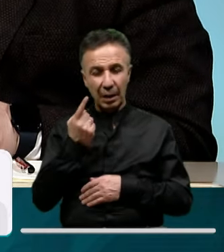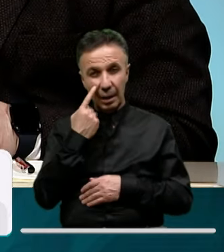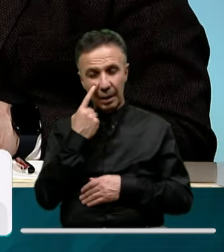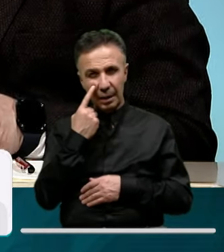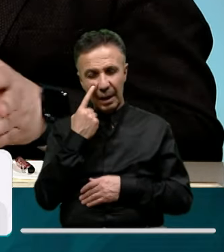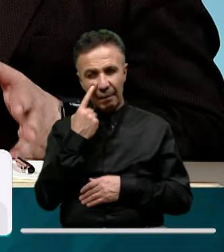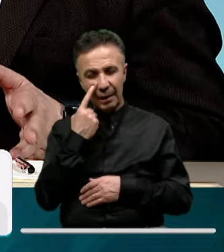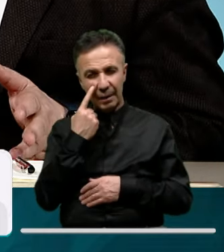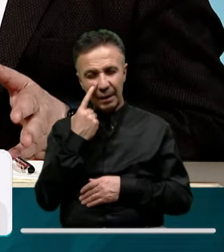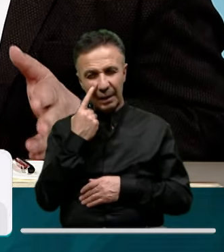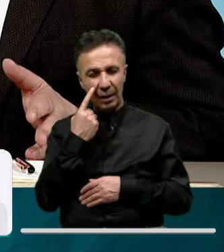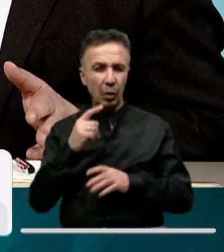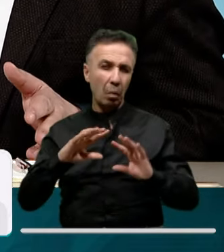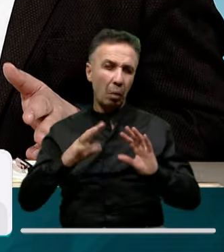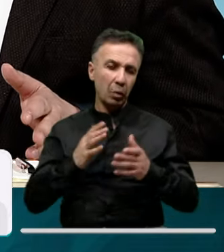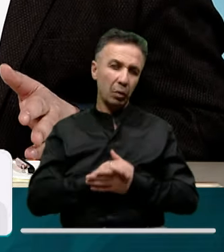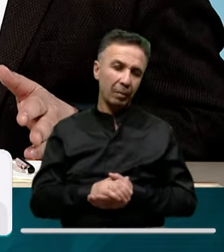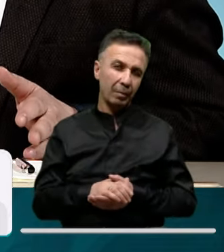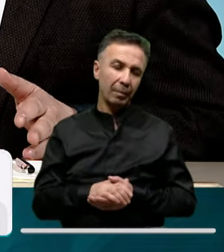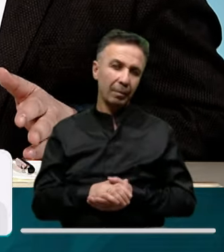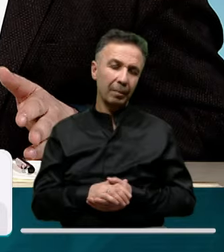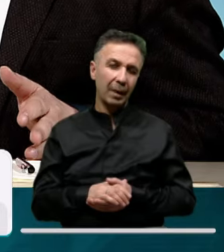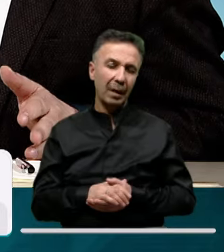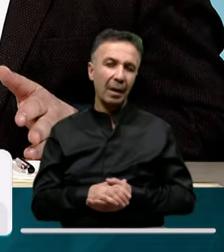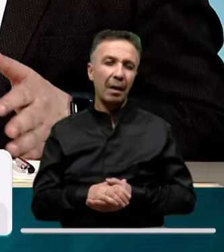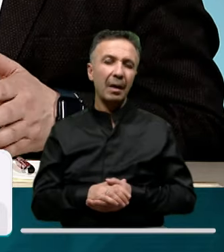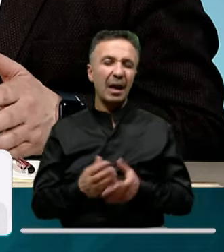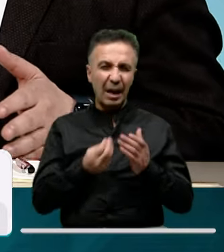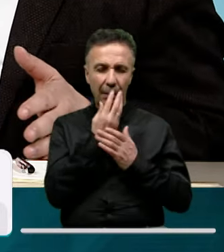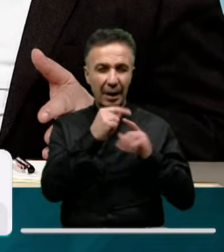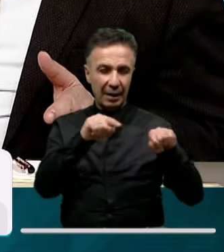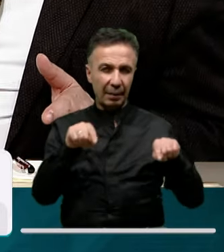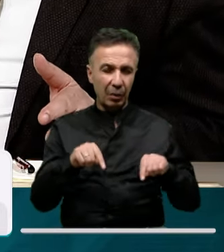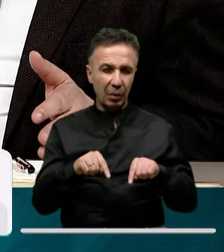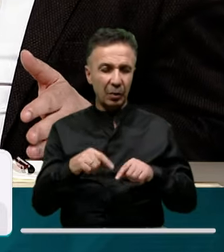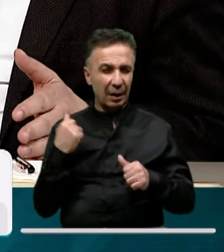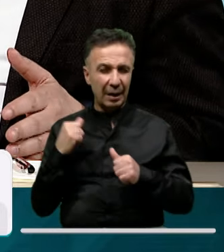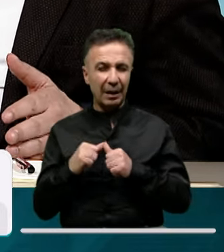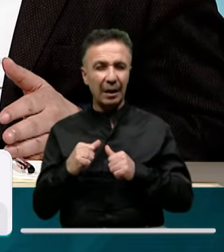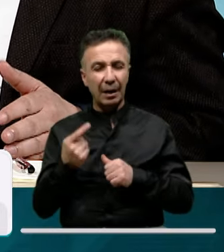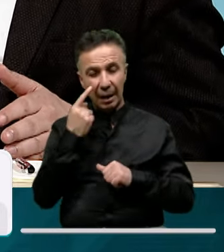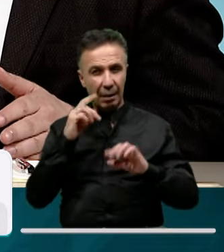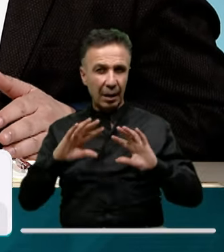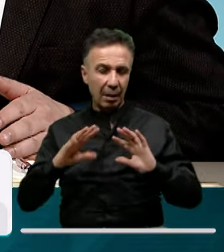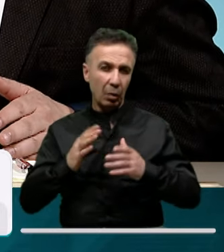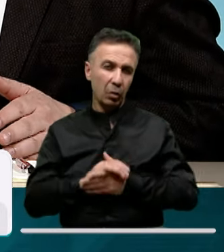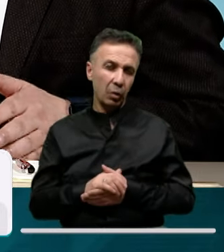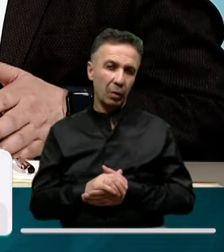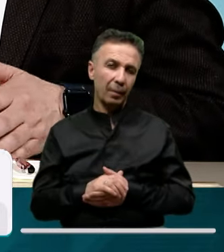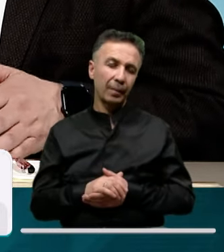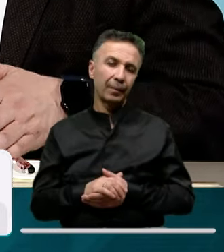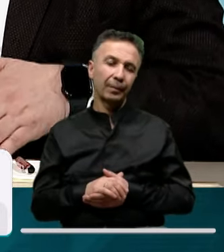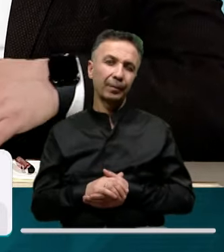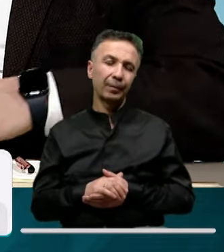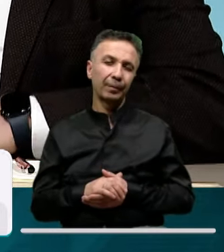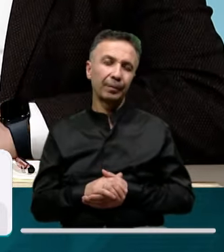bahçe bizim eski tarla bizimdir diye gidiyoruz bahçe falan yapıyoruz tekrar arkadan şey yap. Yani ilgili kurum da ona müsaade etmiyor. Fakat